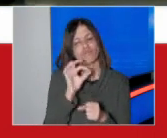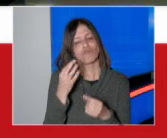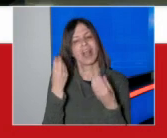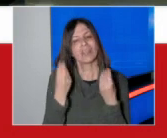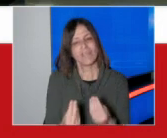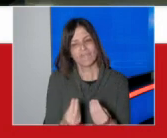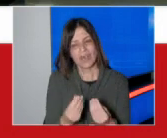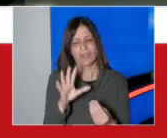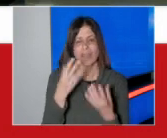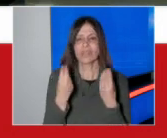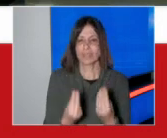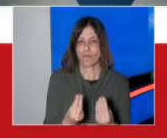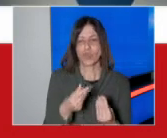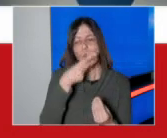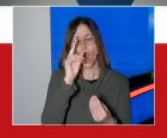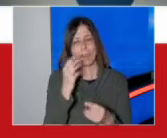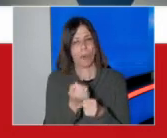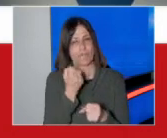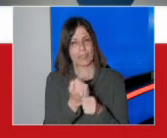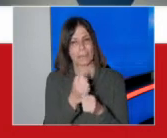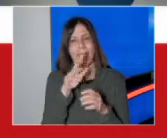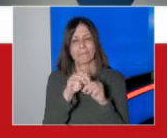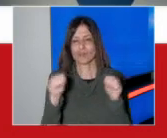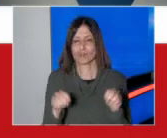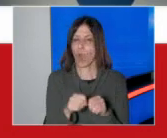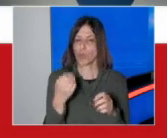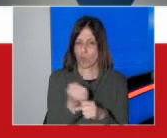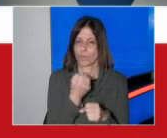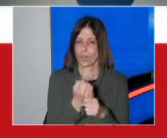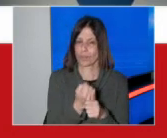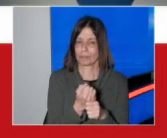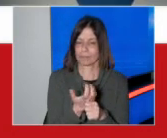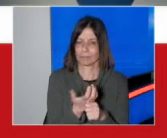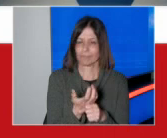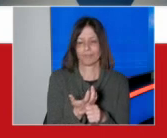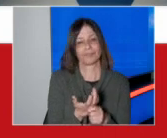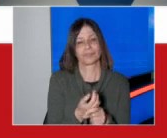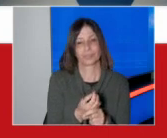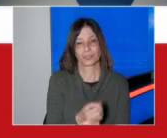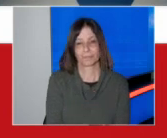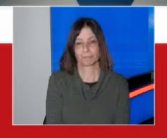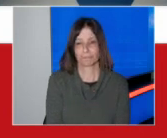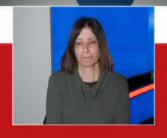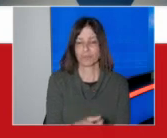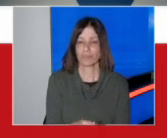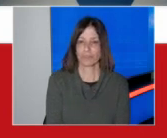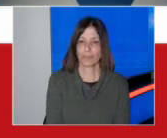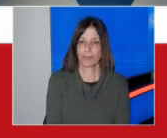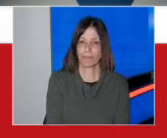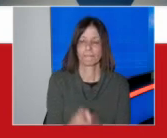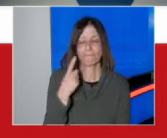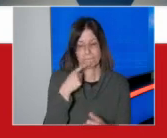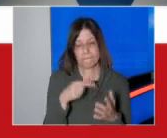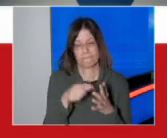להטבת והטבות להורים עובדים בלבד, למשפחות עובדות, ומשכך יניר למעשה, אותם מגזר